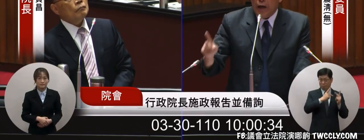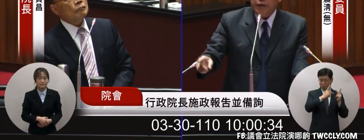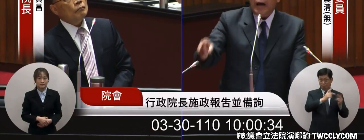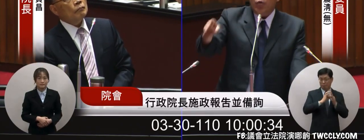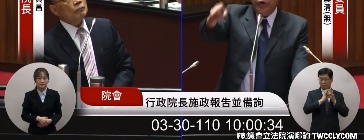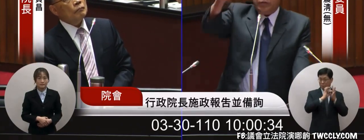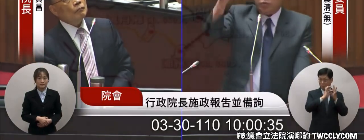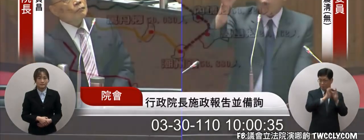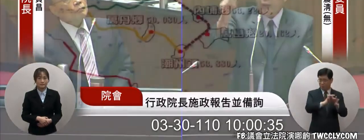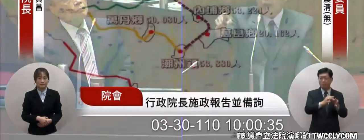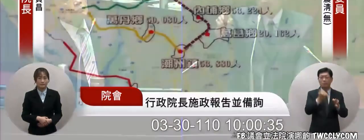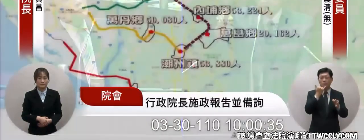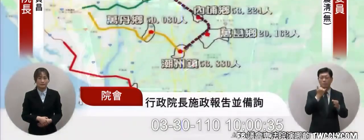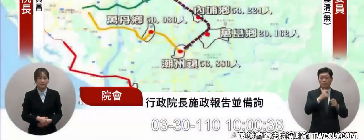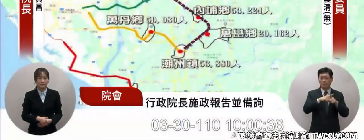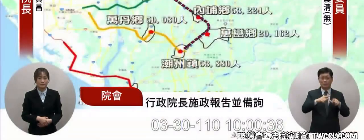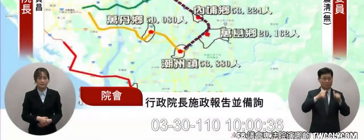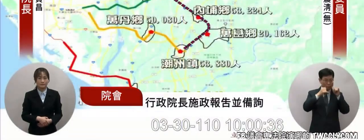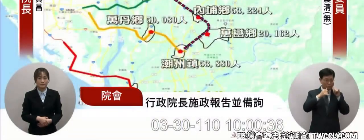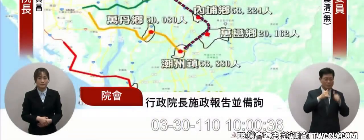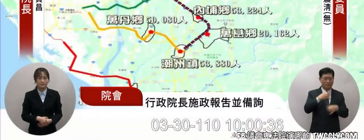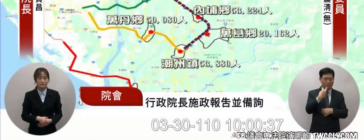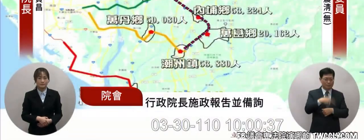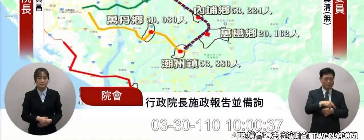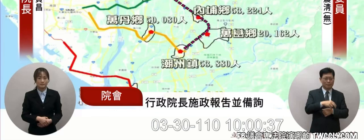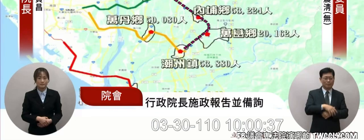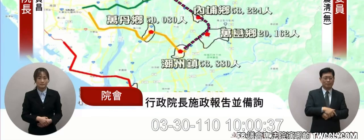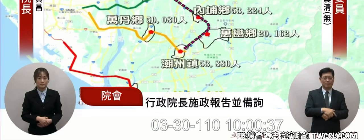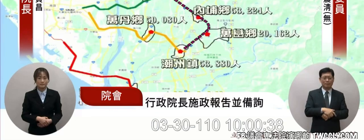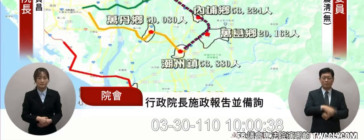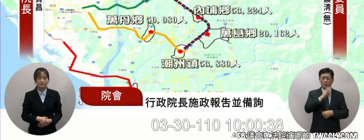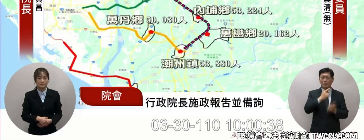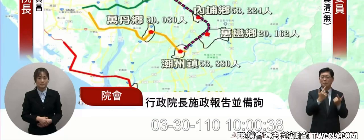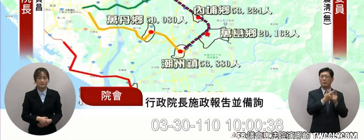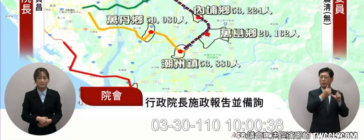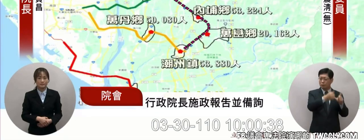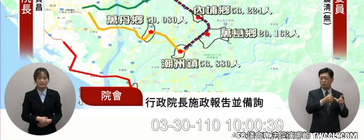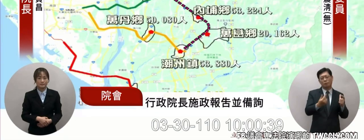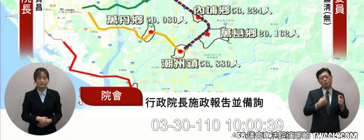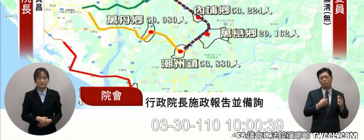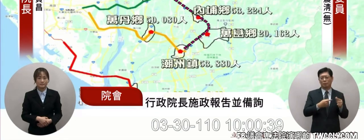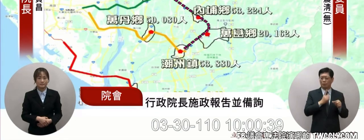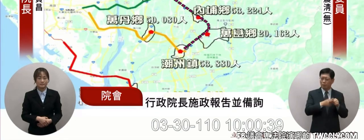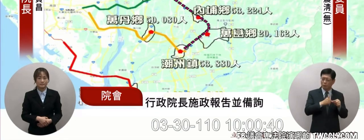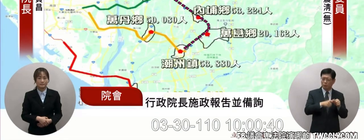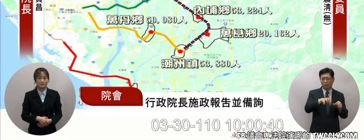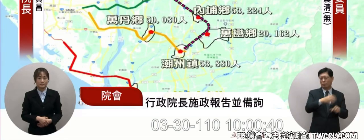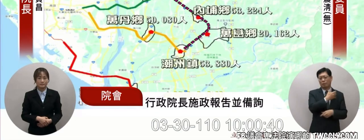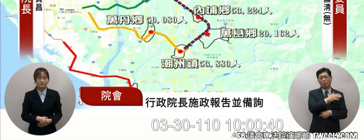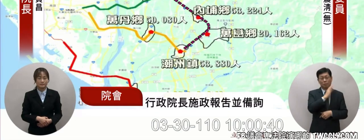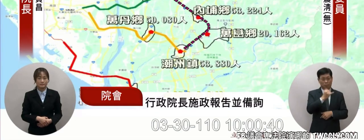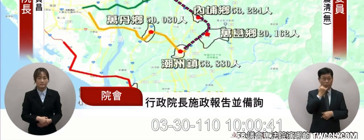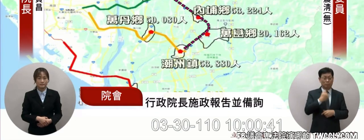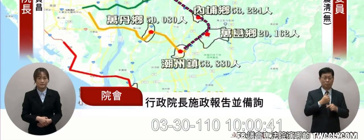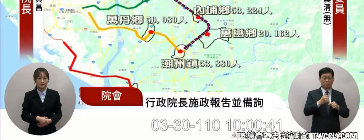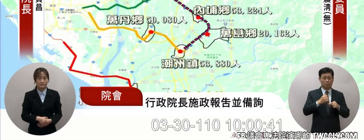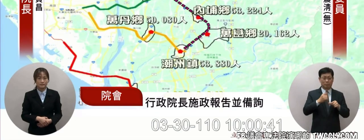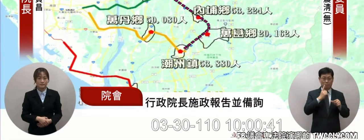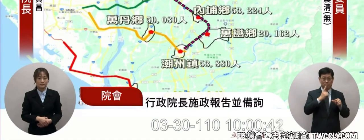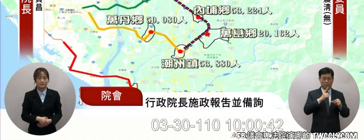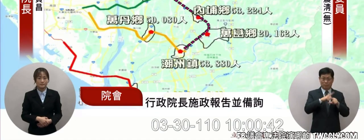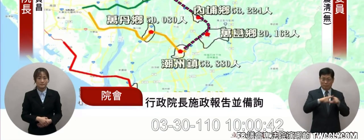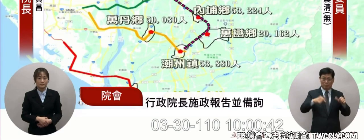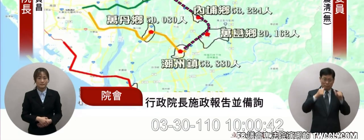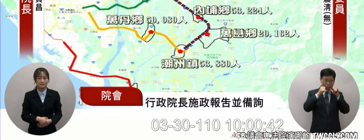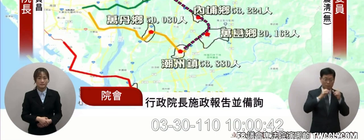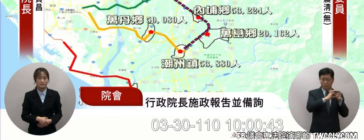伸我們可以為大廟至少於北區也好所謂中區也好可以為大廟延